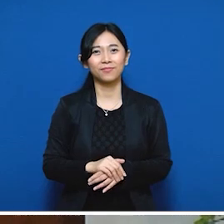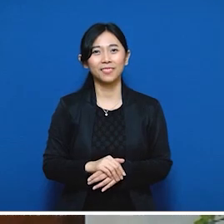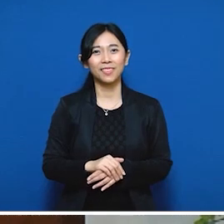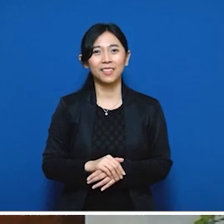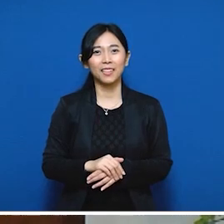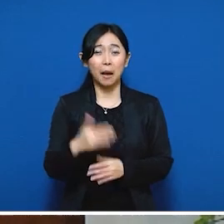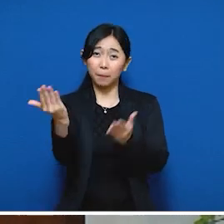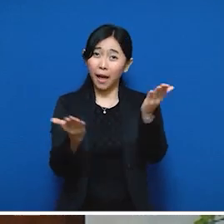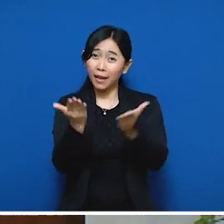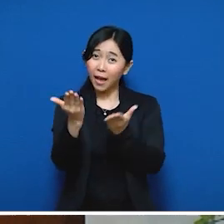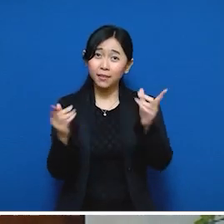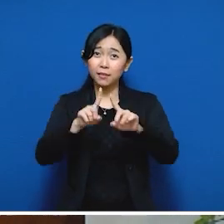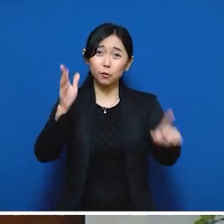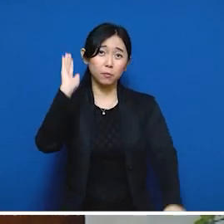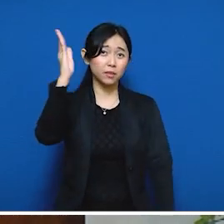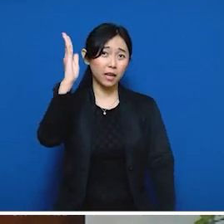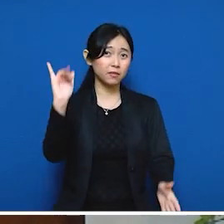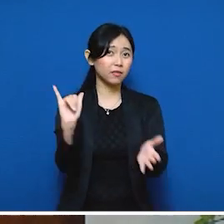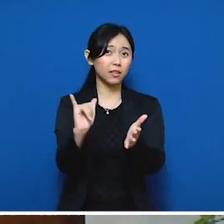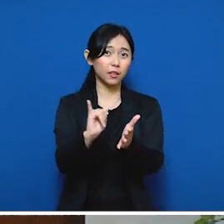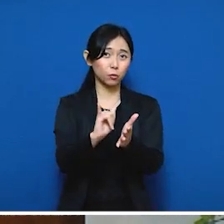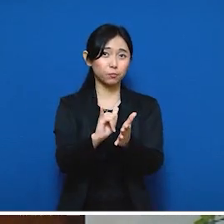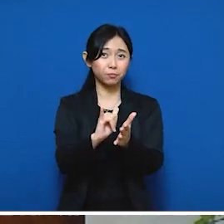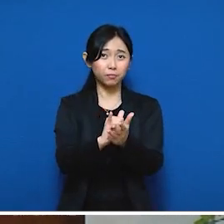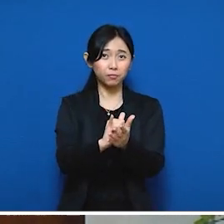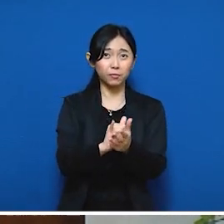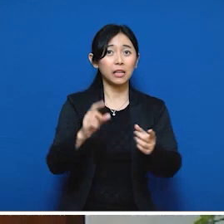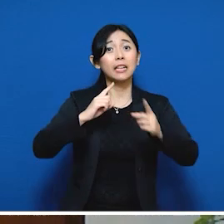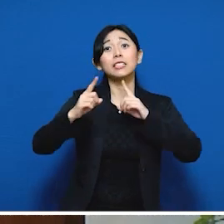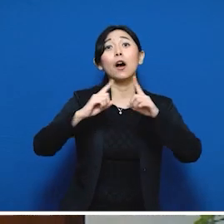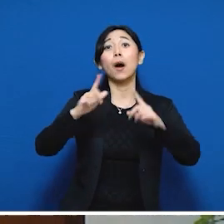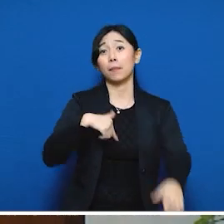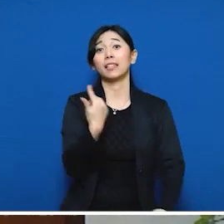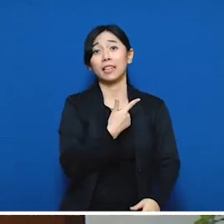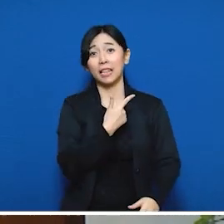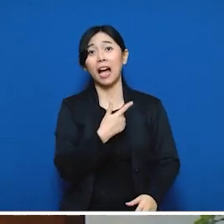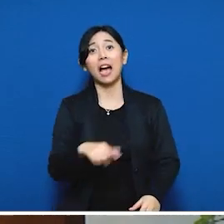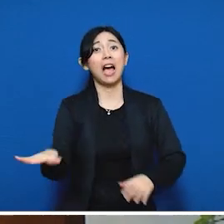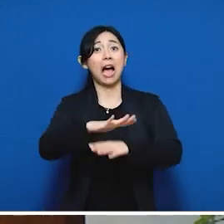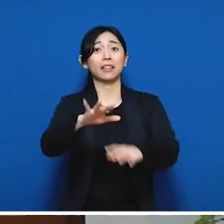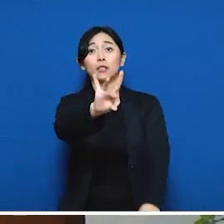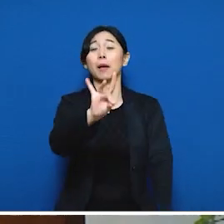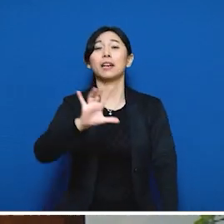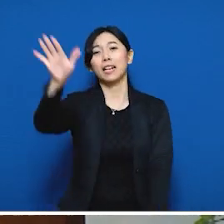Tindakan pelayanan atau kesaksian itu merupakan respon dari panggilan Allah.